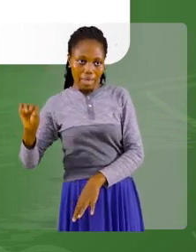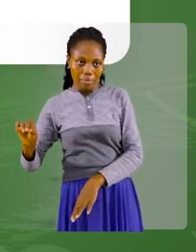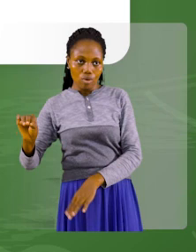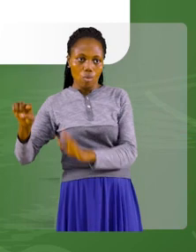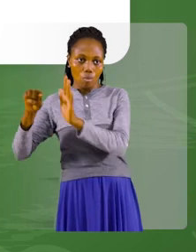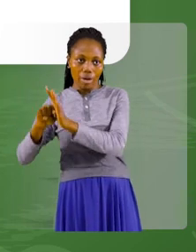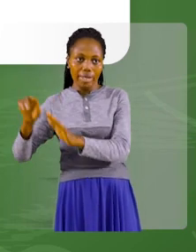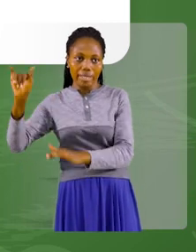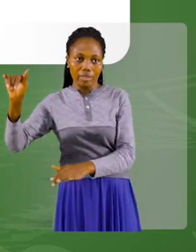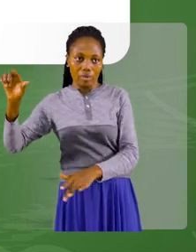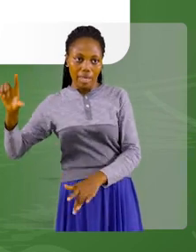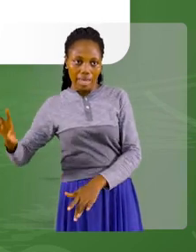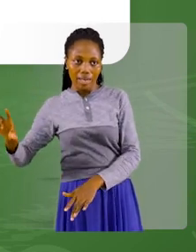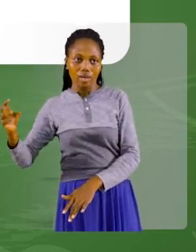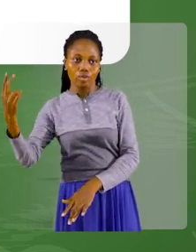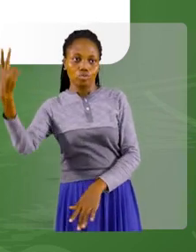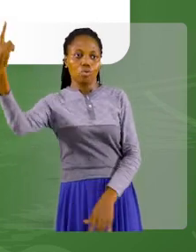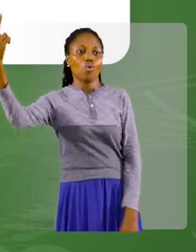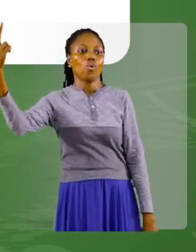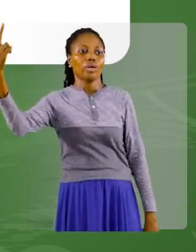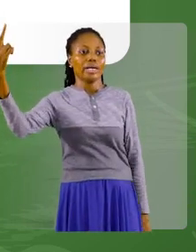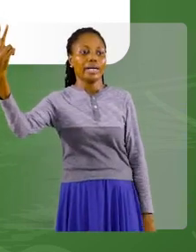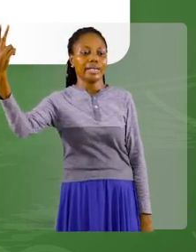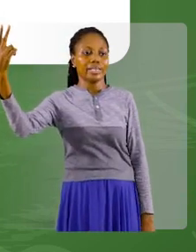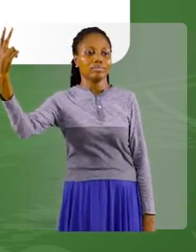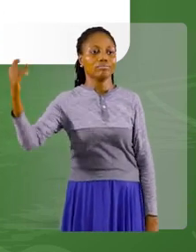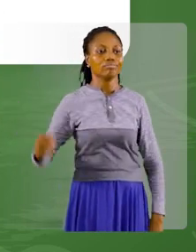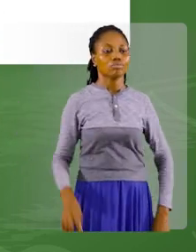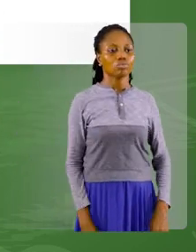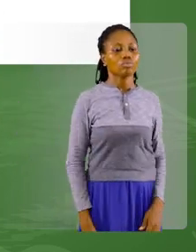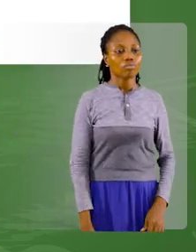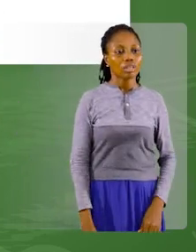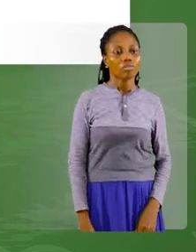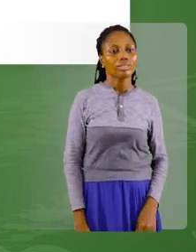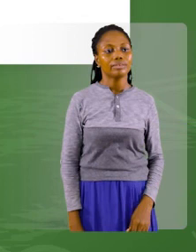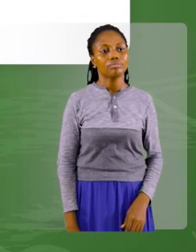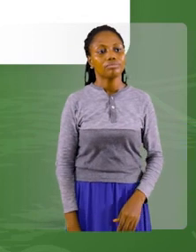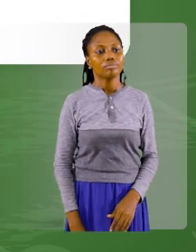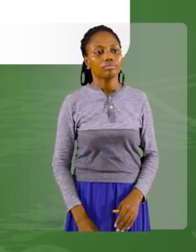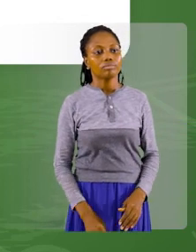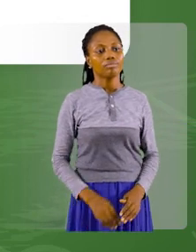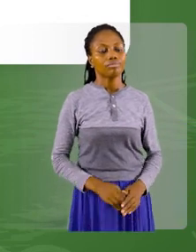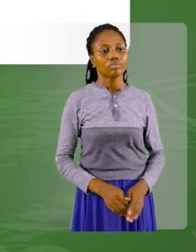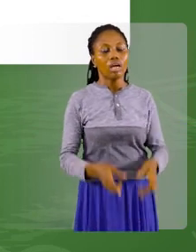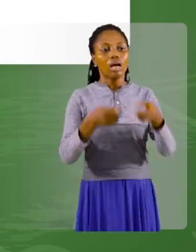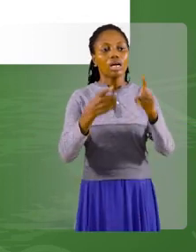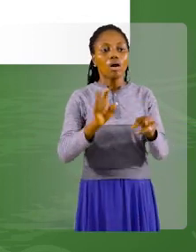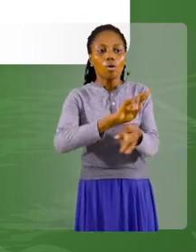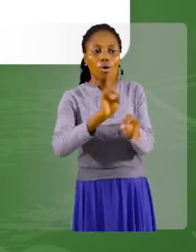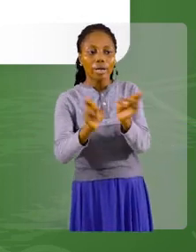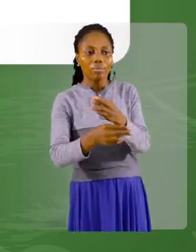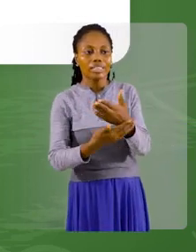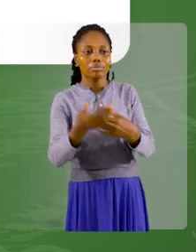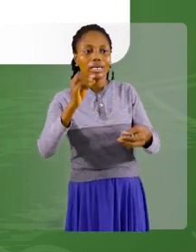M moins Y de L, le tout au carré. En remplaçant par les